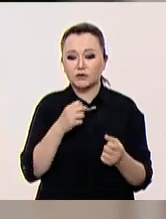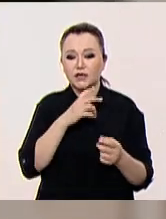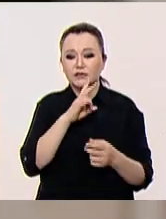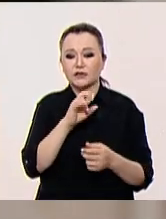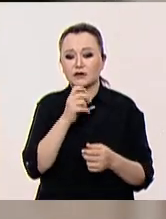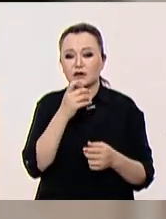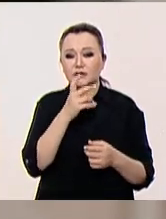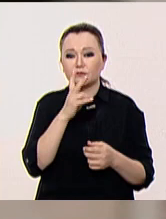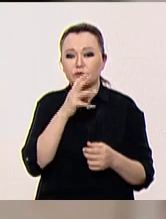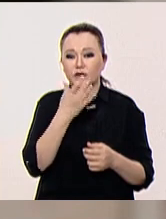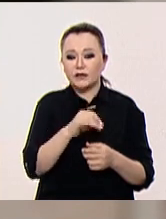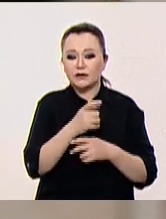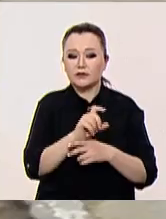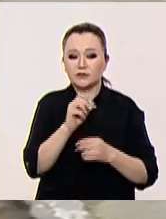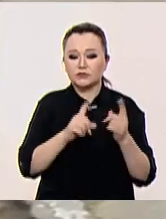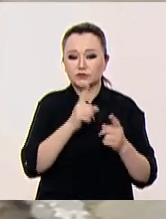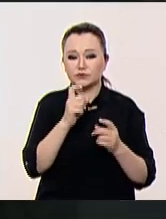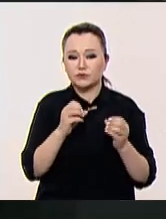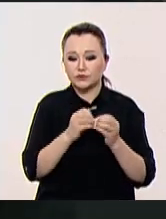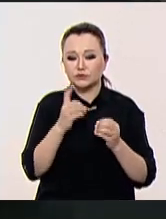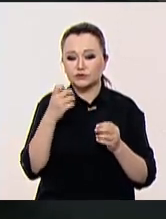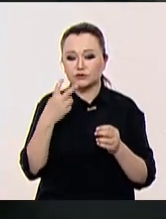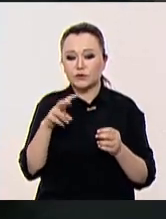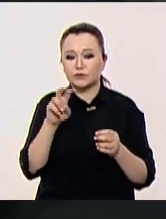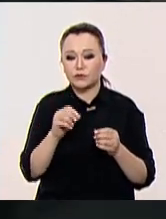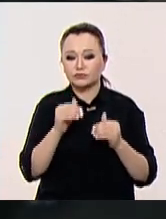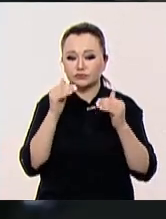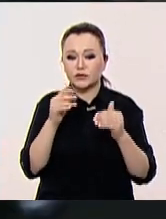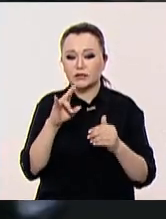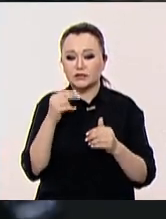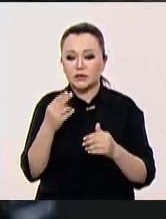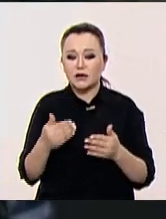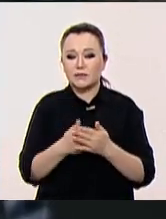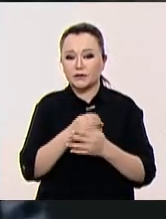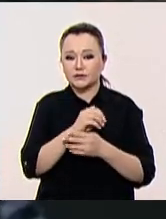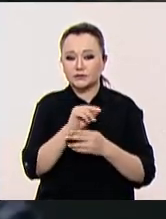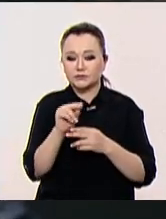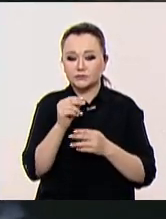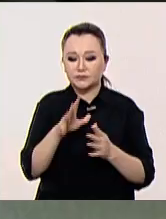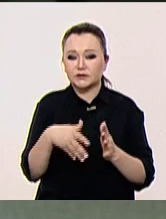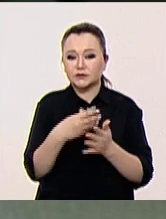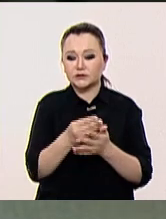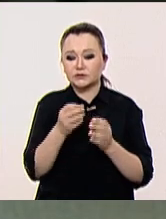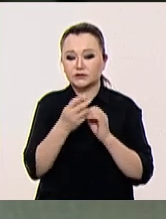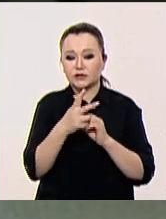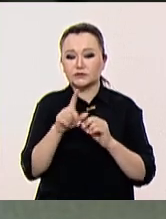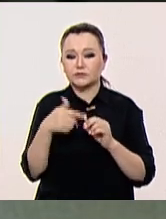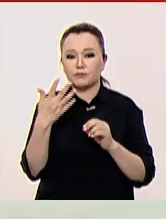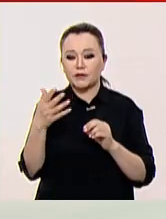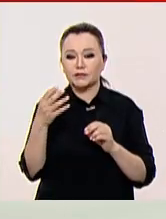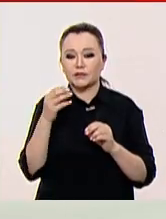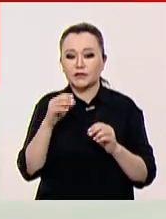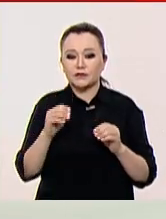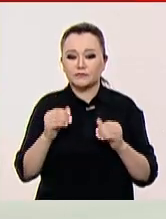бір баррелі 110-120 долларға қымбаттағаны, ұлттық банктің қайта қаржыландыру мөлшерлемесін 13,5%-ға